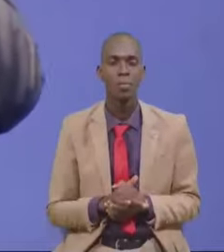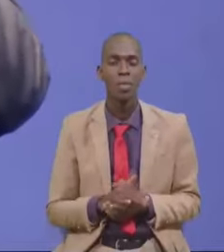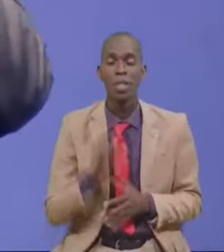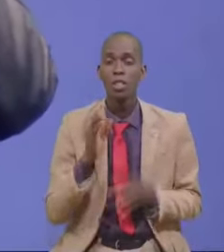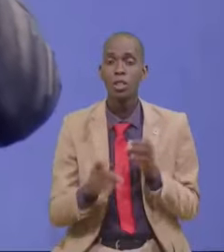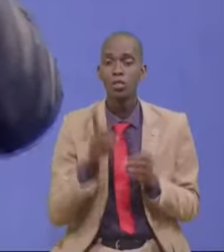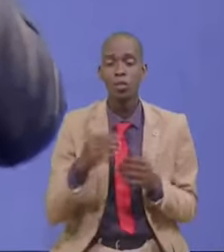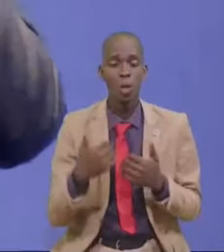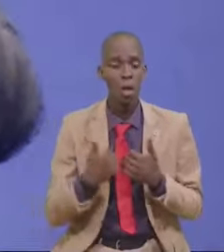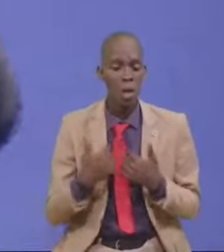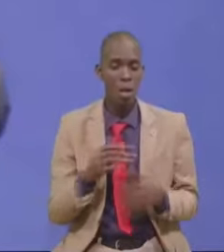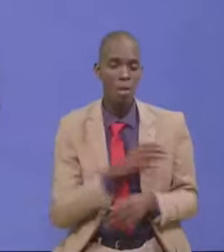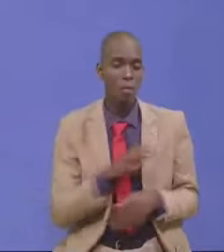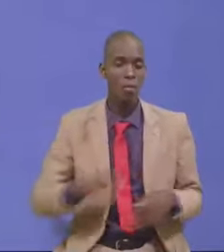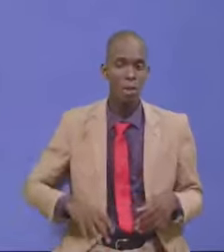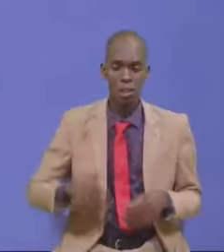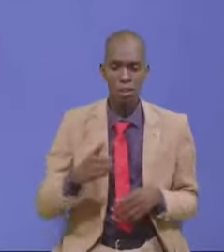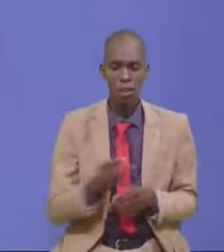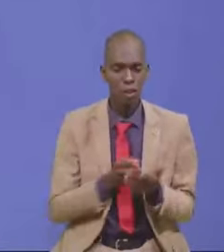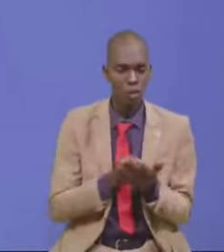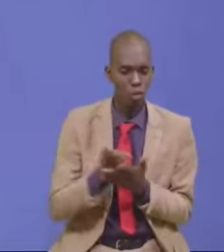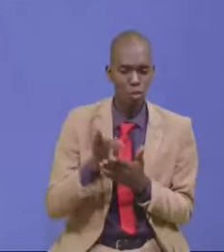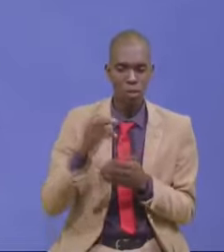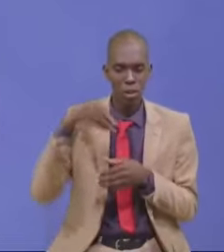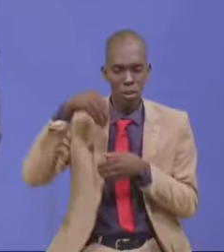Si tu as Christ, la vérité en toi.